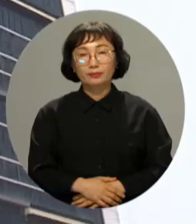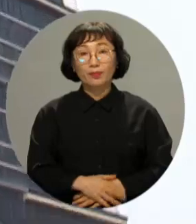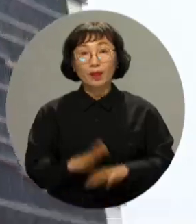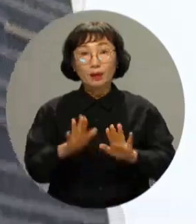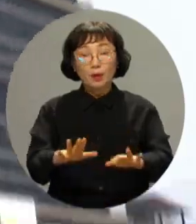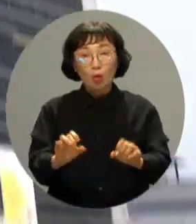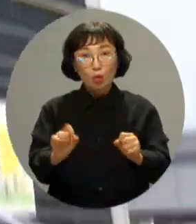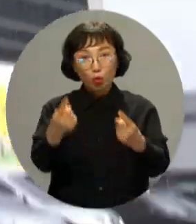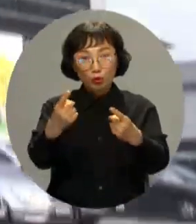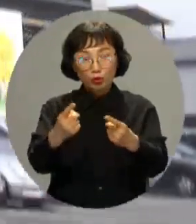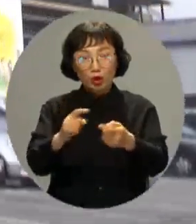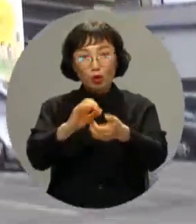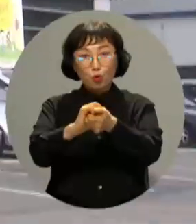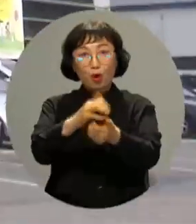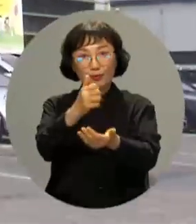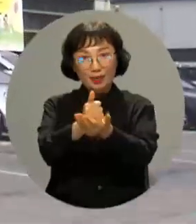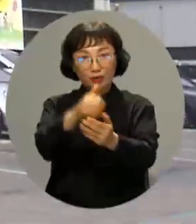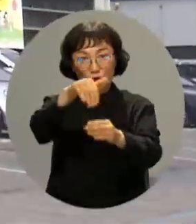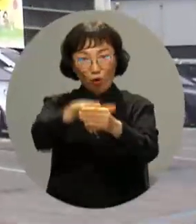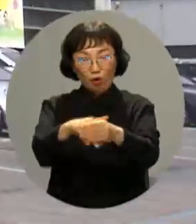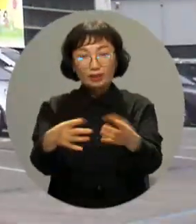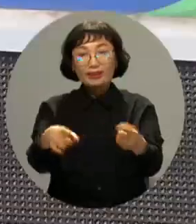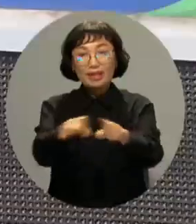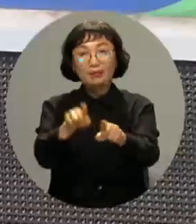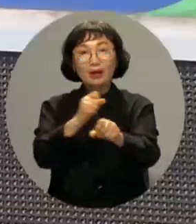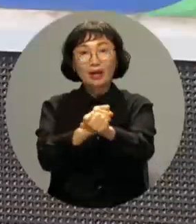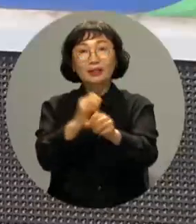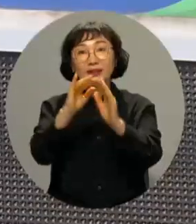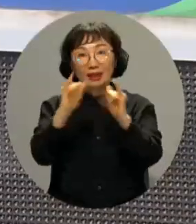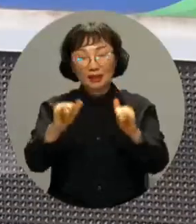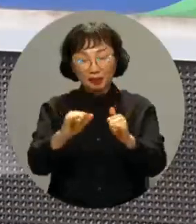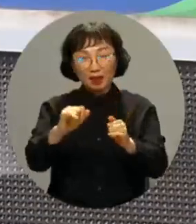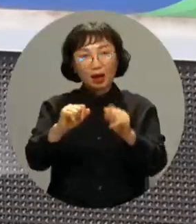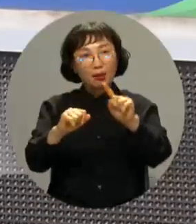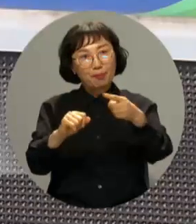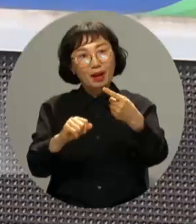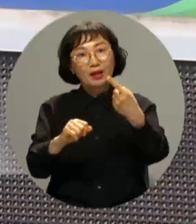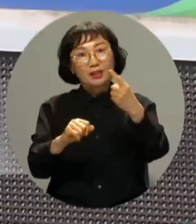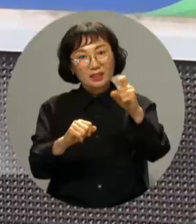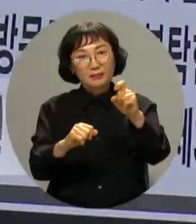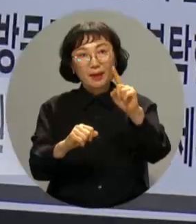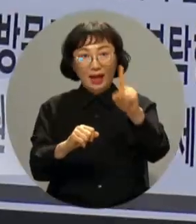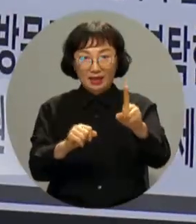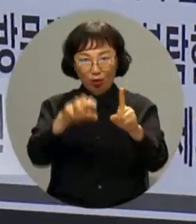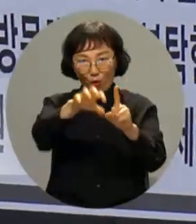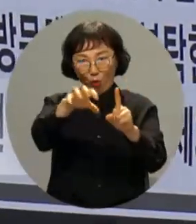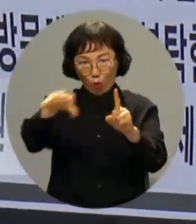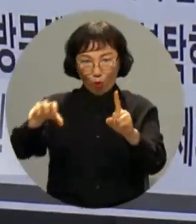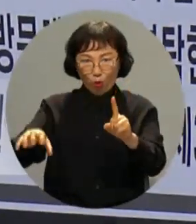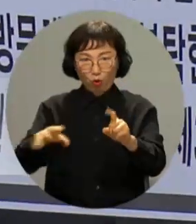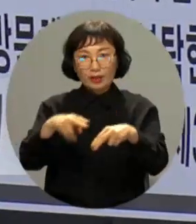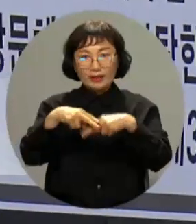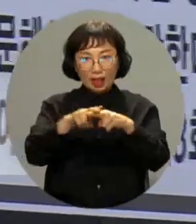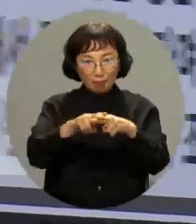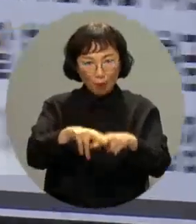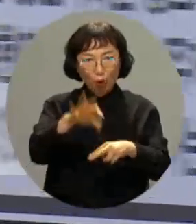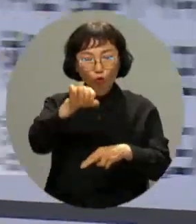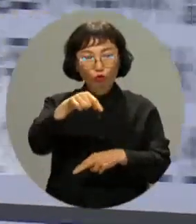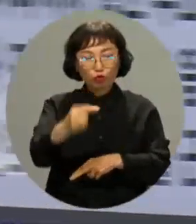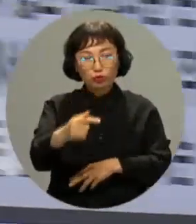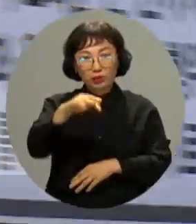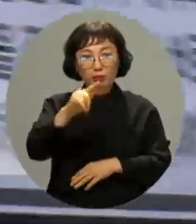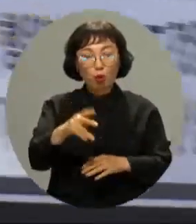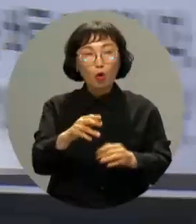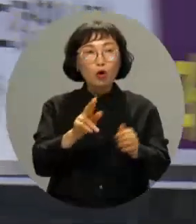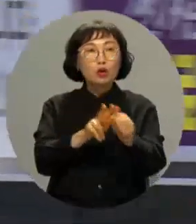이번 동시조합장 선거에 참여하는 도내 조합은 모두 111개였습니다. 하지만 남원 운봉농협의 후보